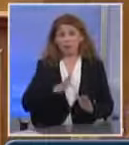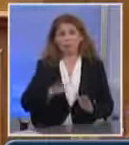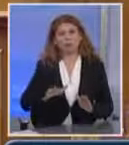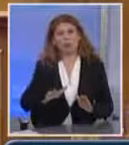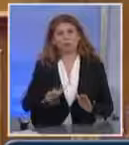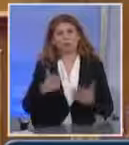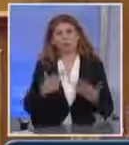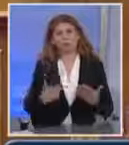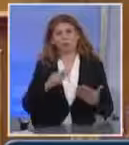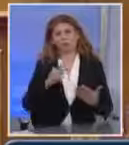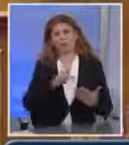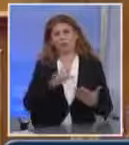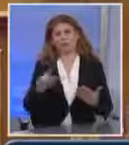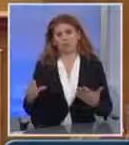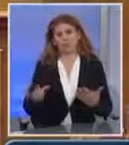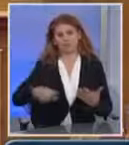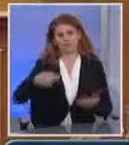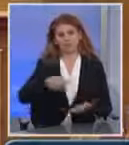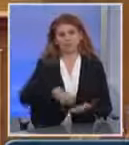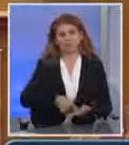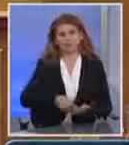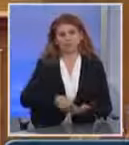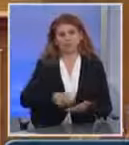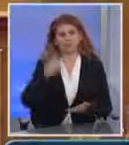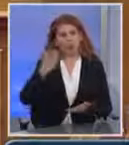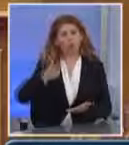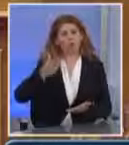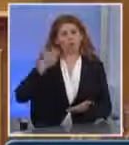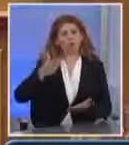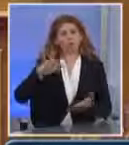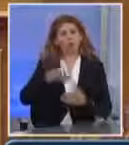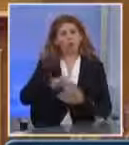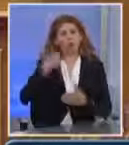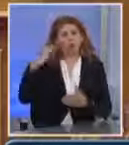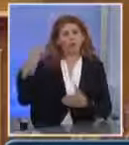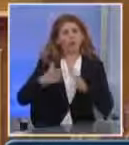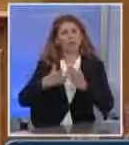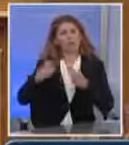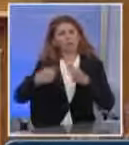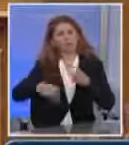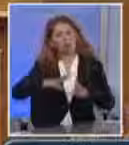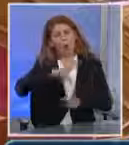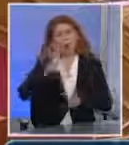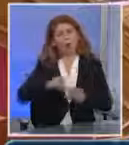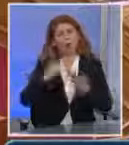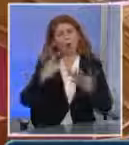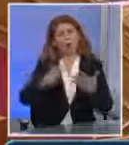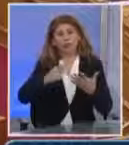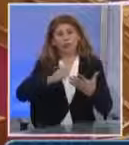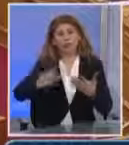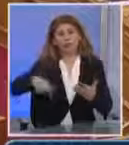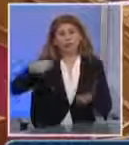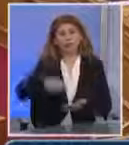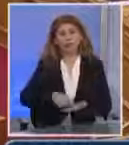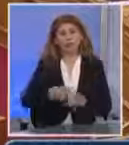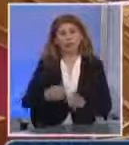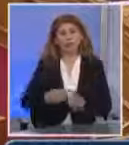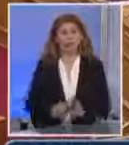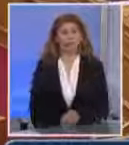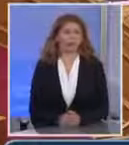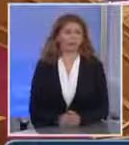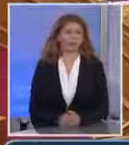περίπου 8 δις. Σας το λέμε λοιπόν ξανά. Κύριε Θοδωράκη, άνθρωποι... συνοψίστε παρακαλώ. Ευχαριστώ κύριε